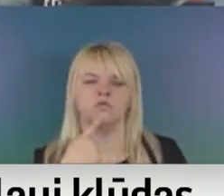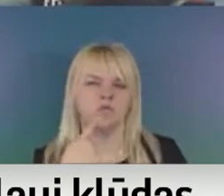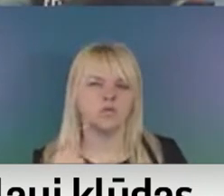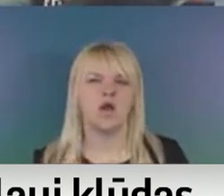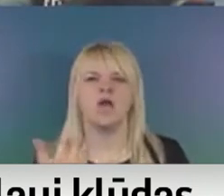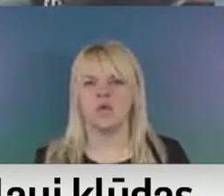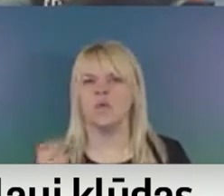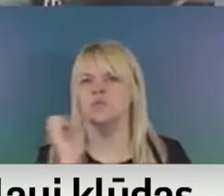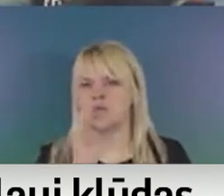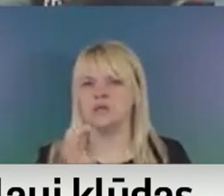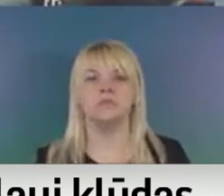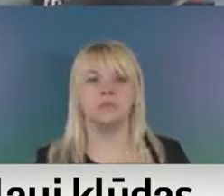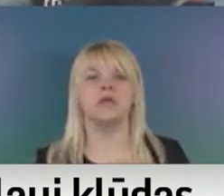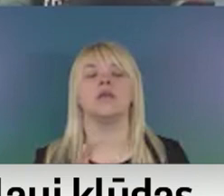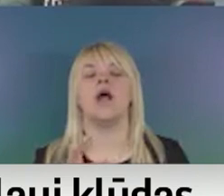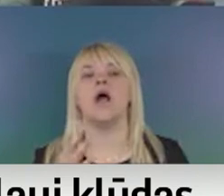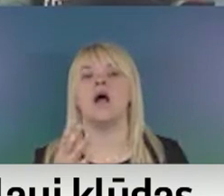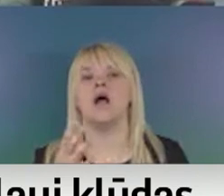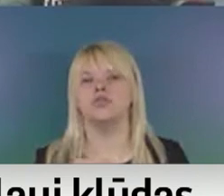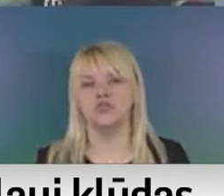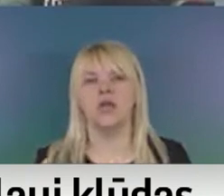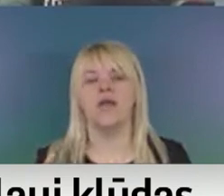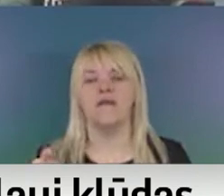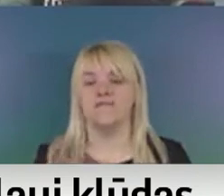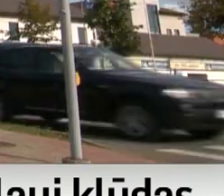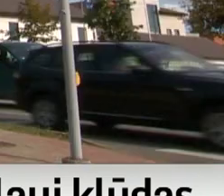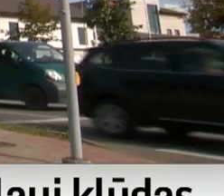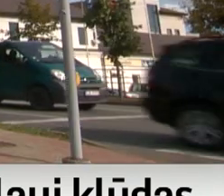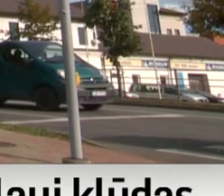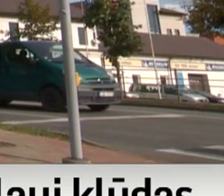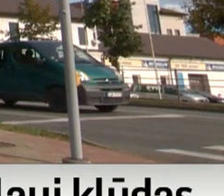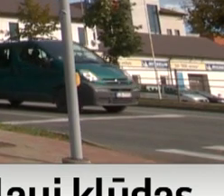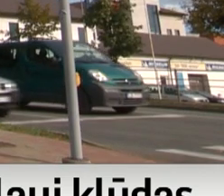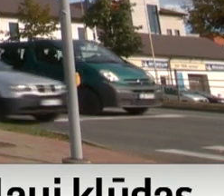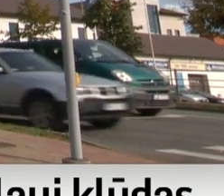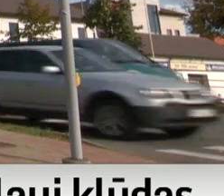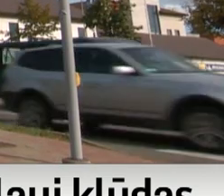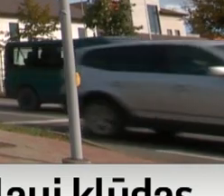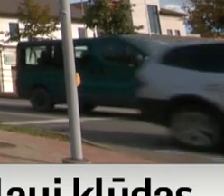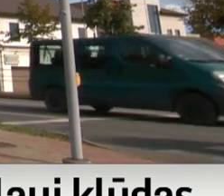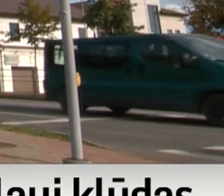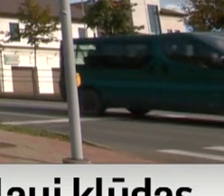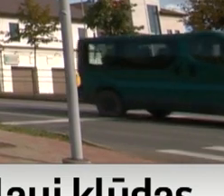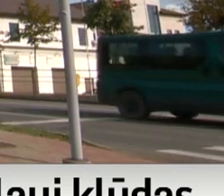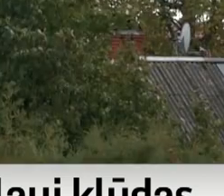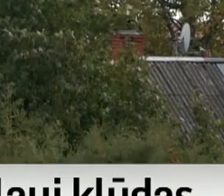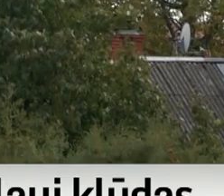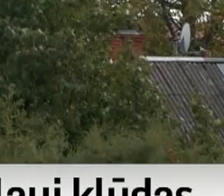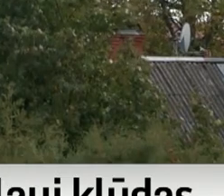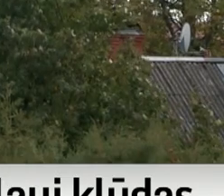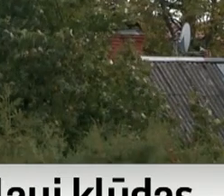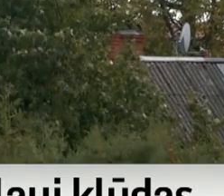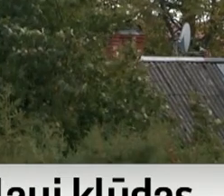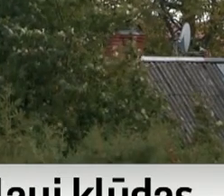kontrole norāda, šī ir tikai neliela ilustrācija tam, ka pašvaldības iedzīvotājus lielākoties iesaista tikai formāli. Proti, kad